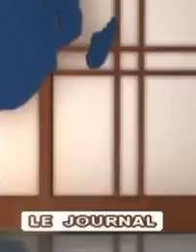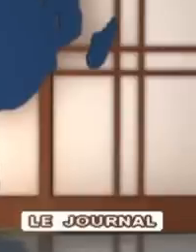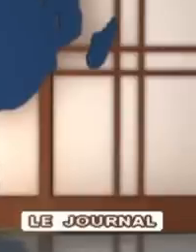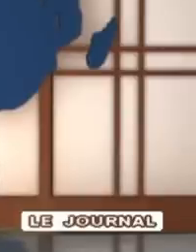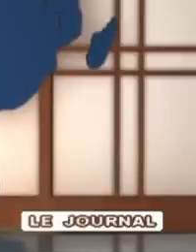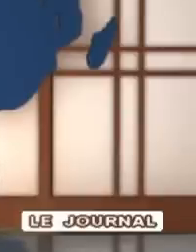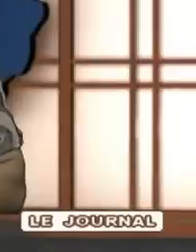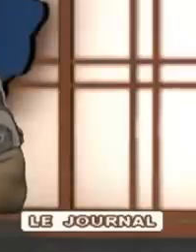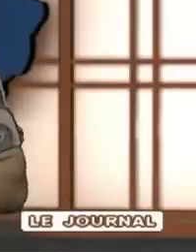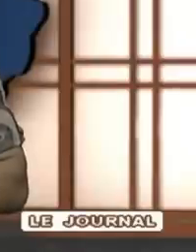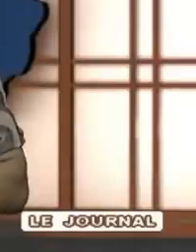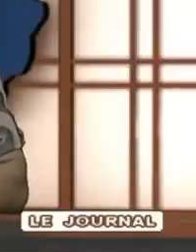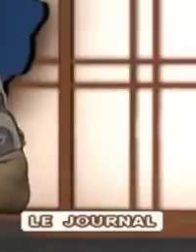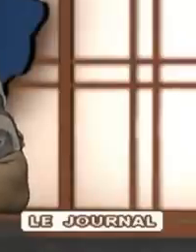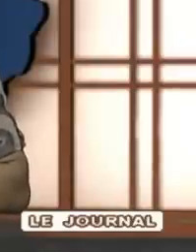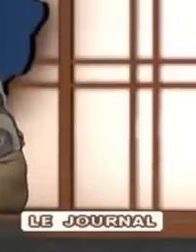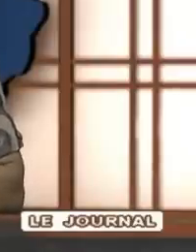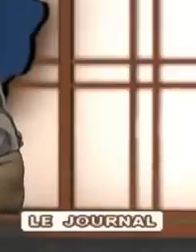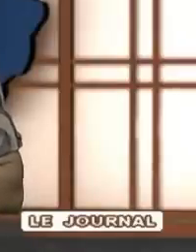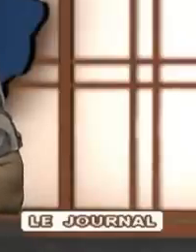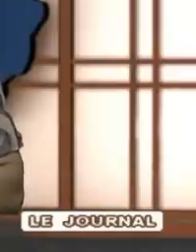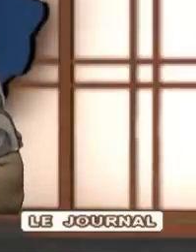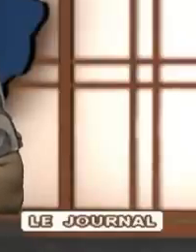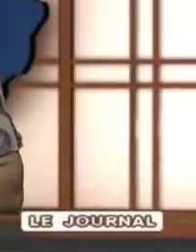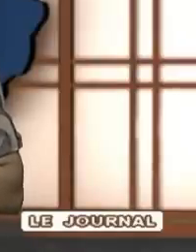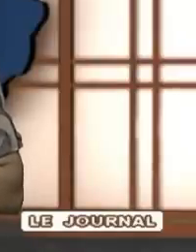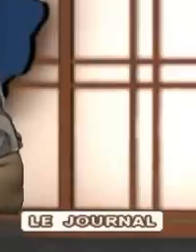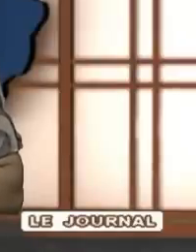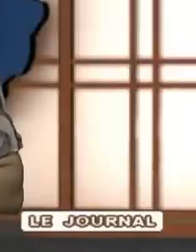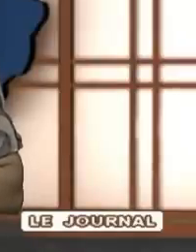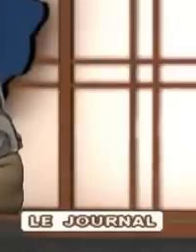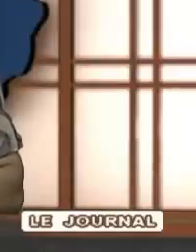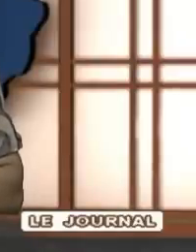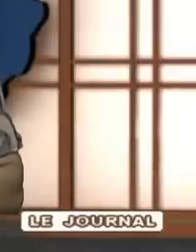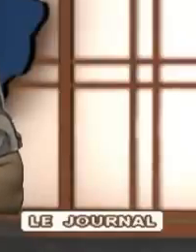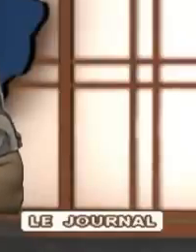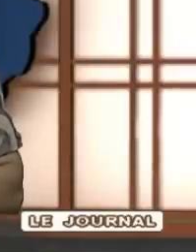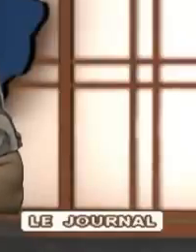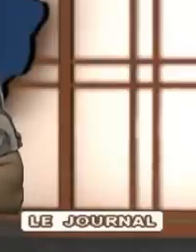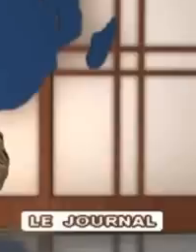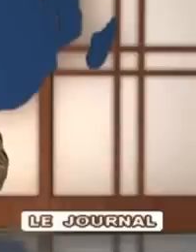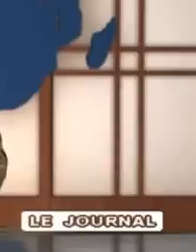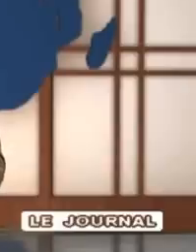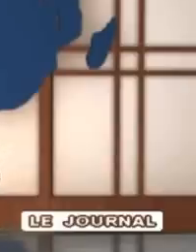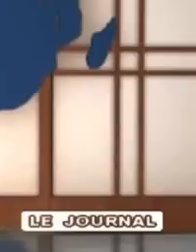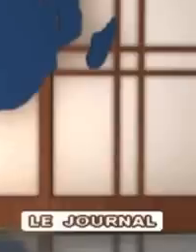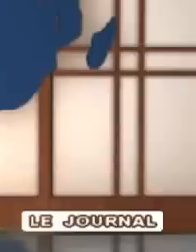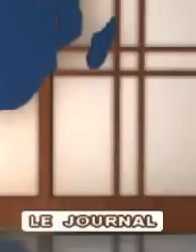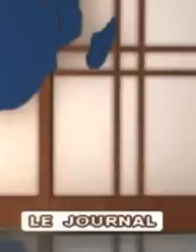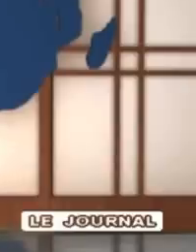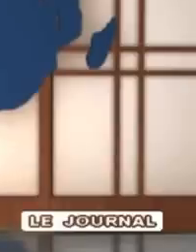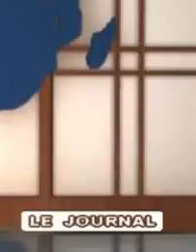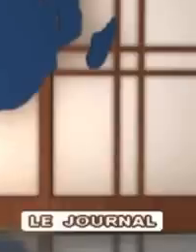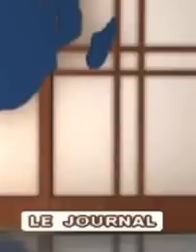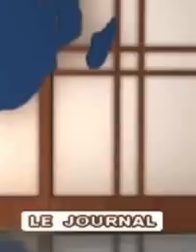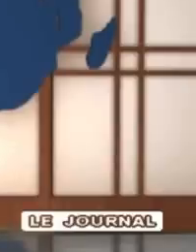forces armées de la République démocratique du Congo, le colonel Léon Richard Kasonga. Il a une importante communication de l'état-major des